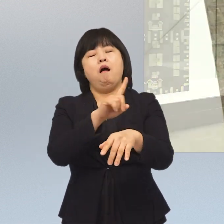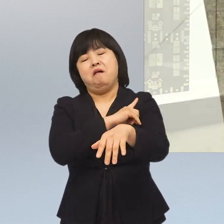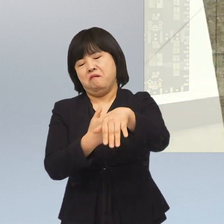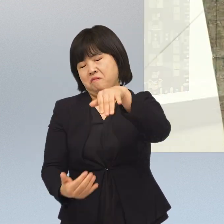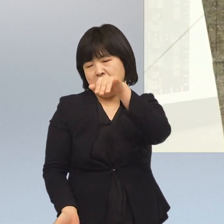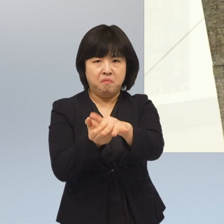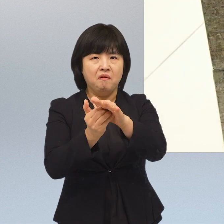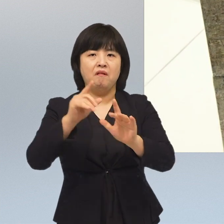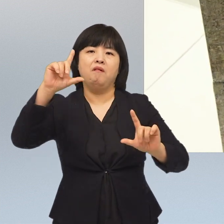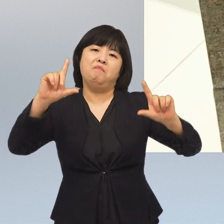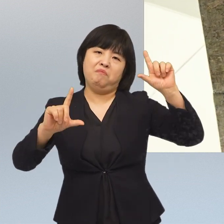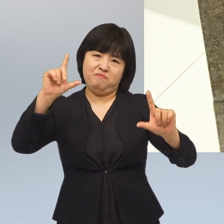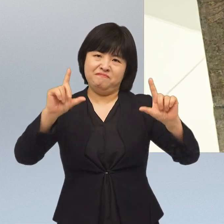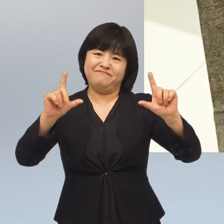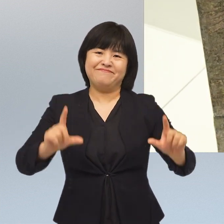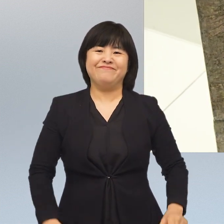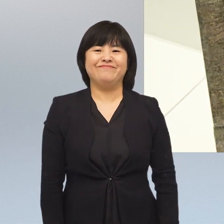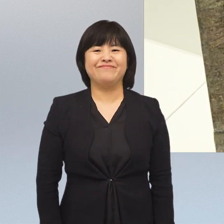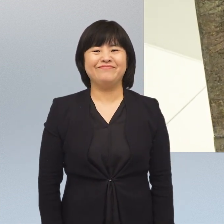달한다.